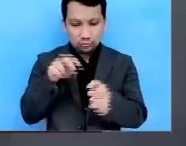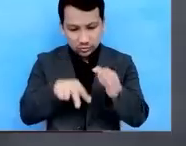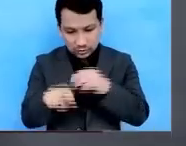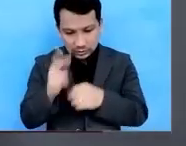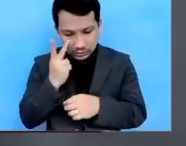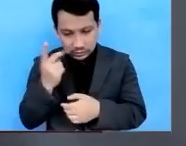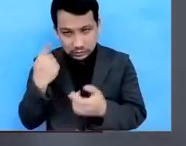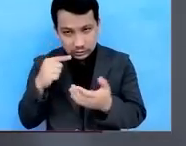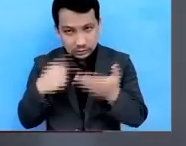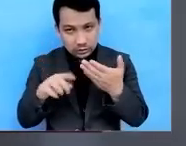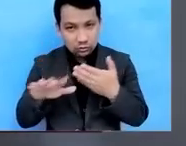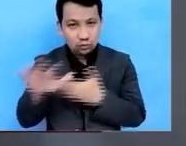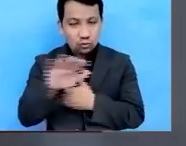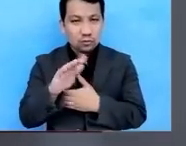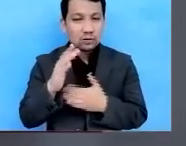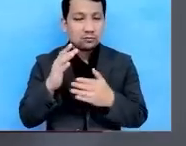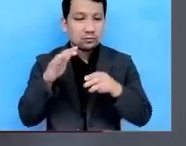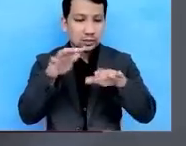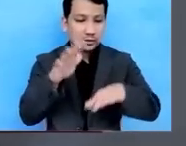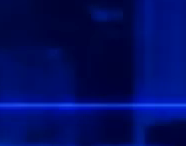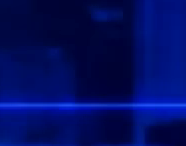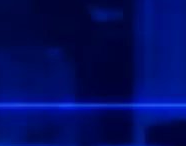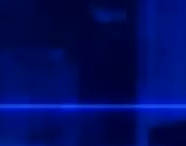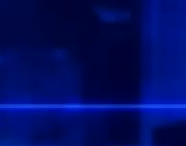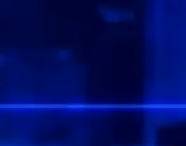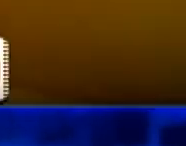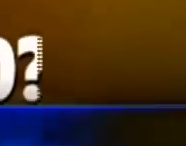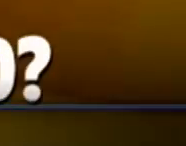guho. Inaalam pa ang sanhi nito.